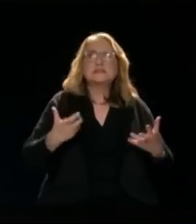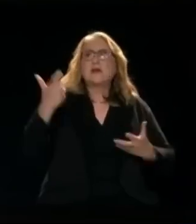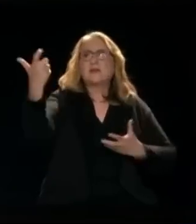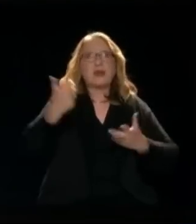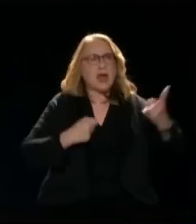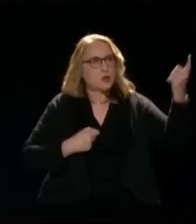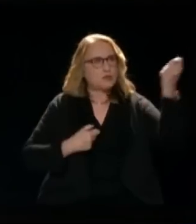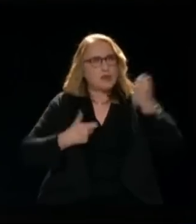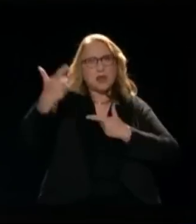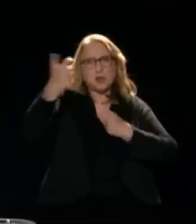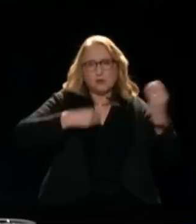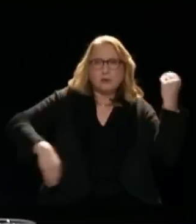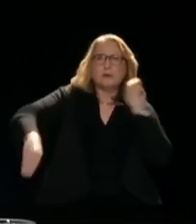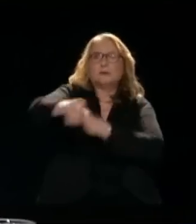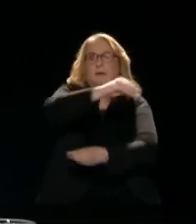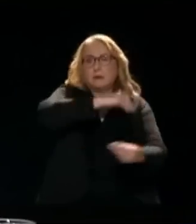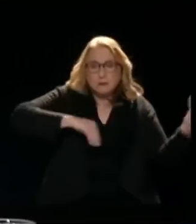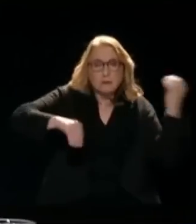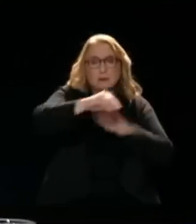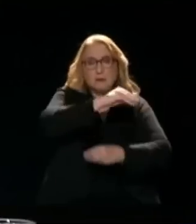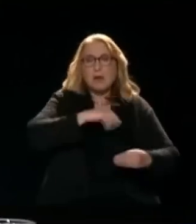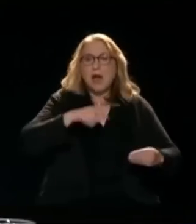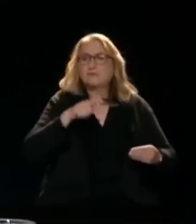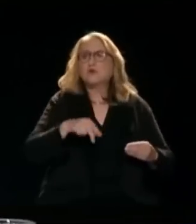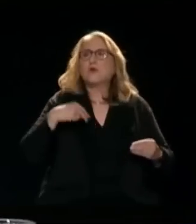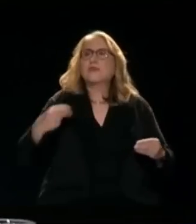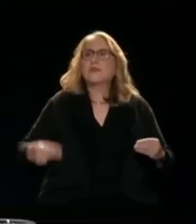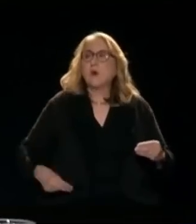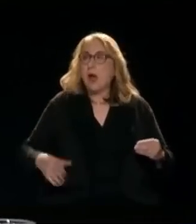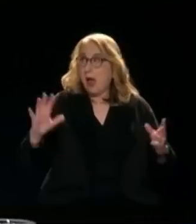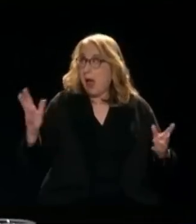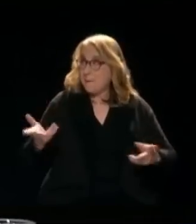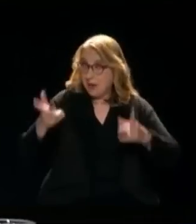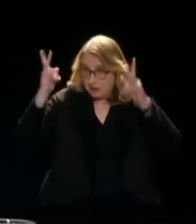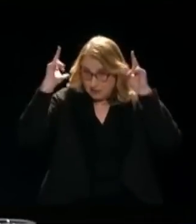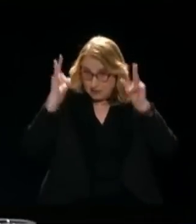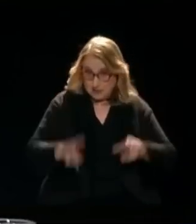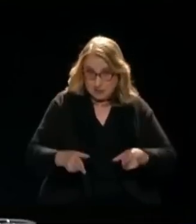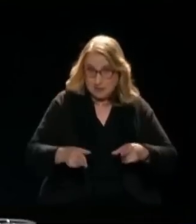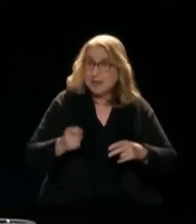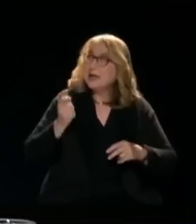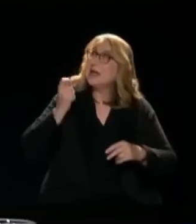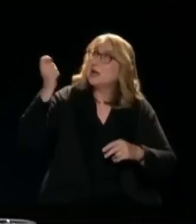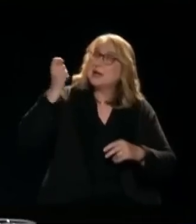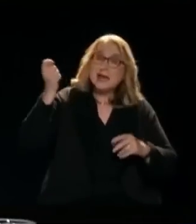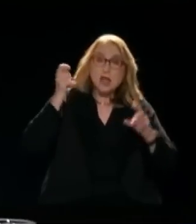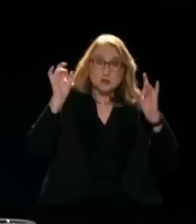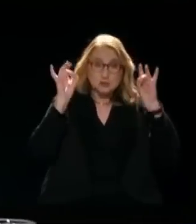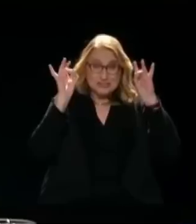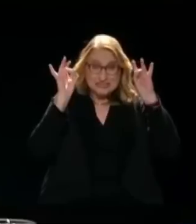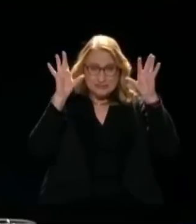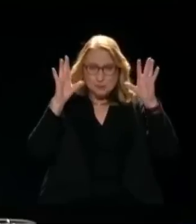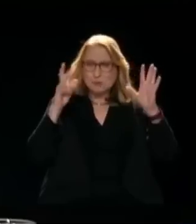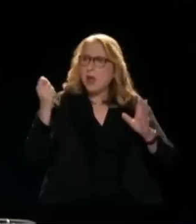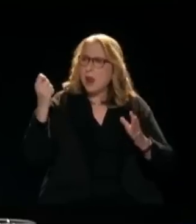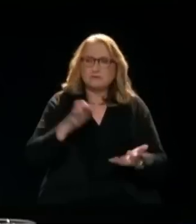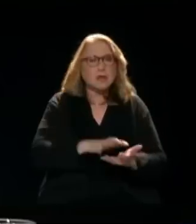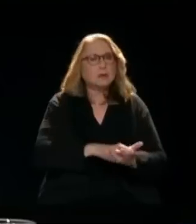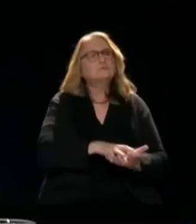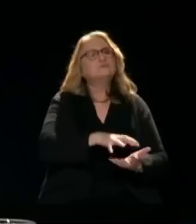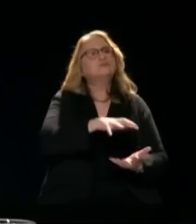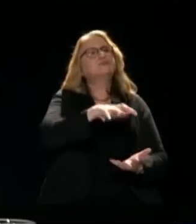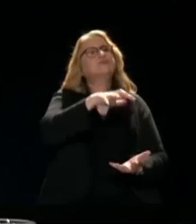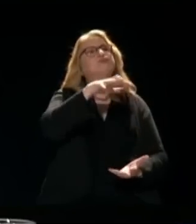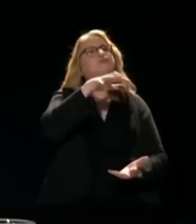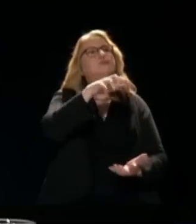λέτε. Ακριβώς. Το δημόσιο χρέος, γι' αυτό λέμε. Παύση προς τους κατόχους του δημόσιου χρέους για να απελευθερώσω πόρους. Έτσι. Και